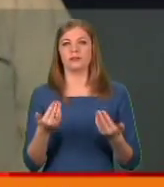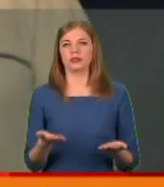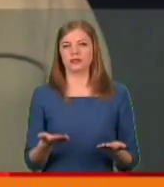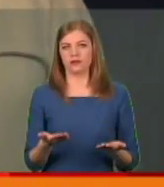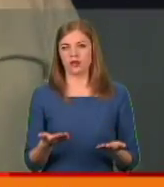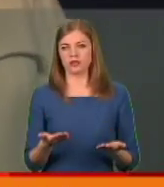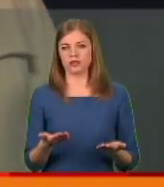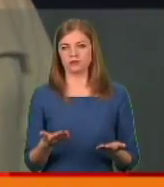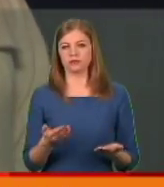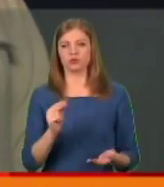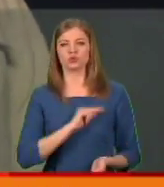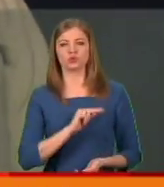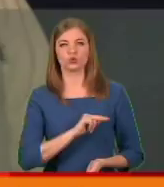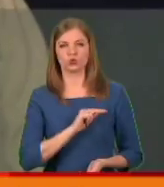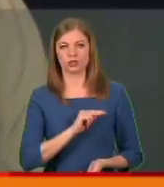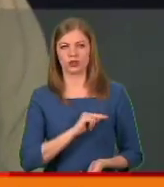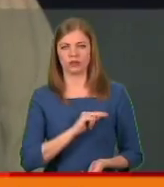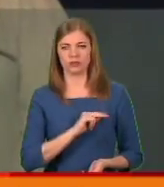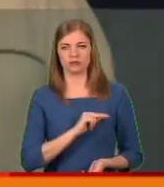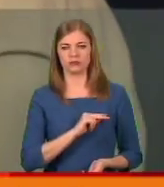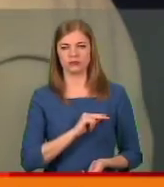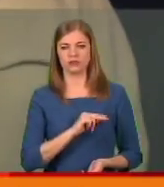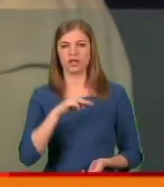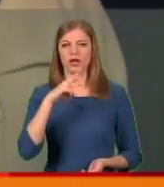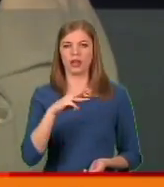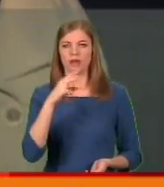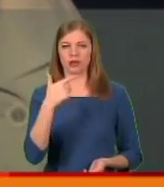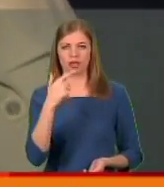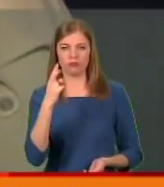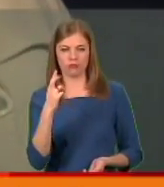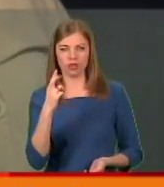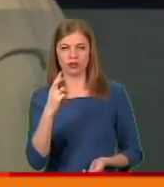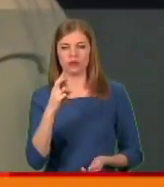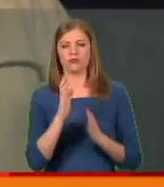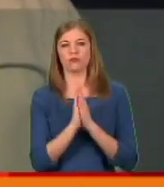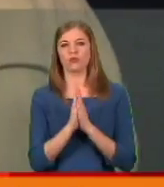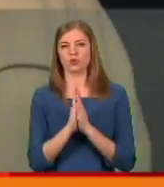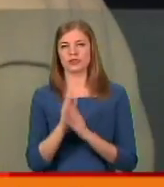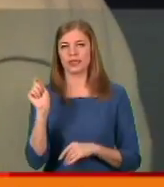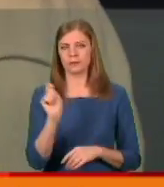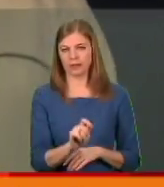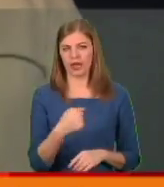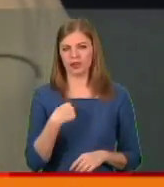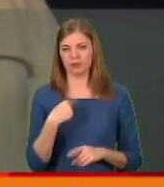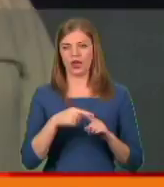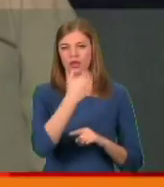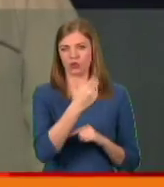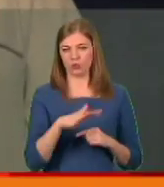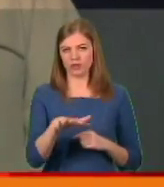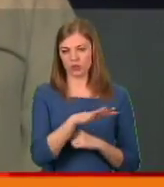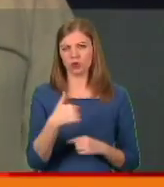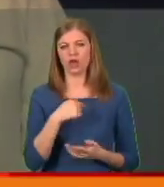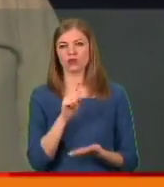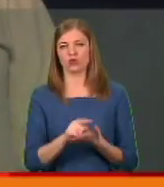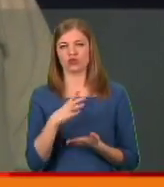представлялися співробітниками МГБ. Просили приїхати мене на ту територію. Мені повинна